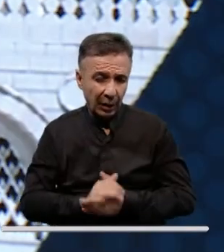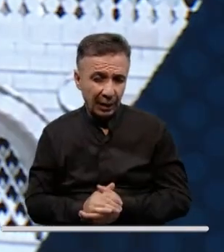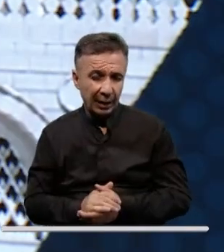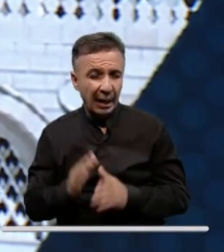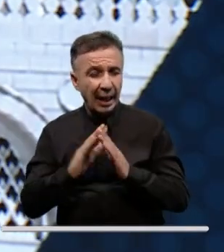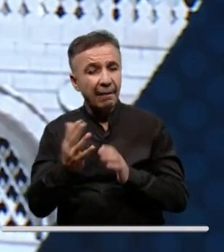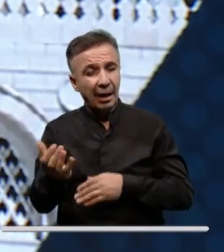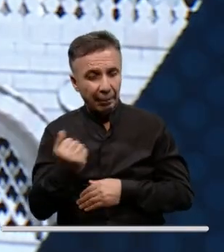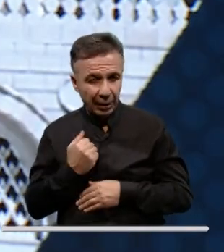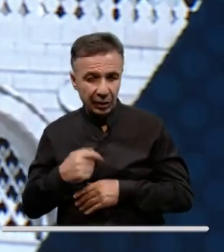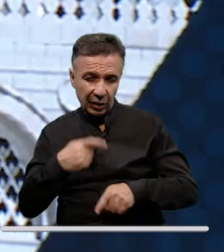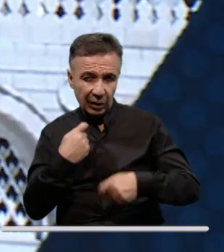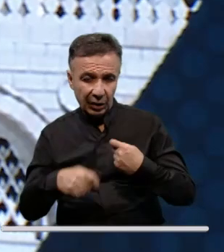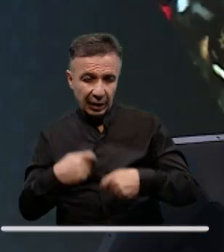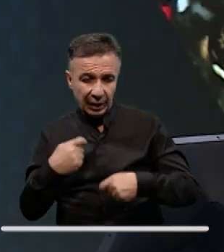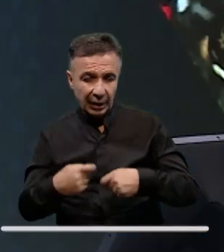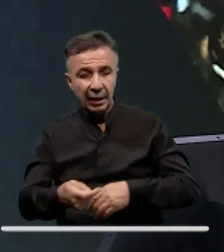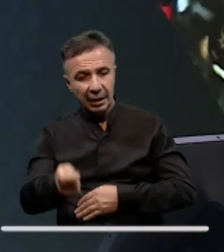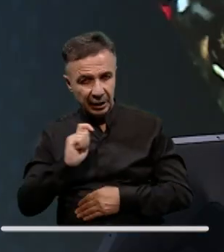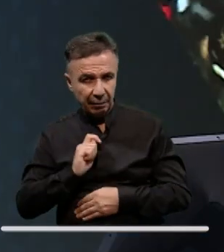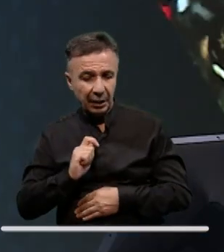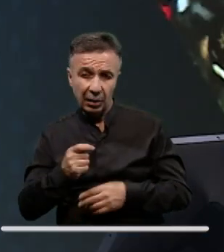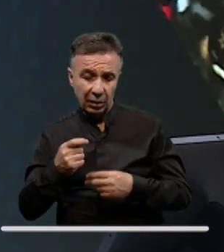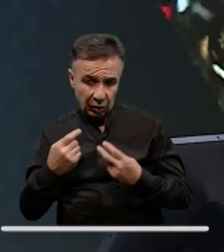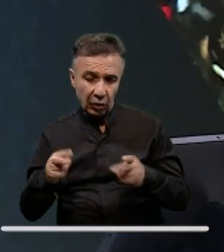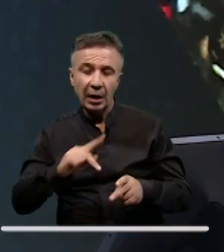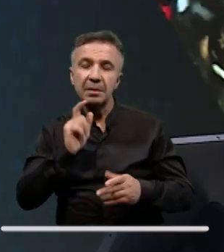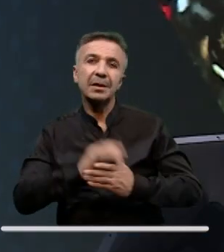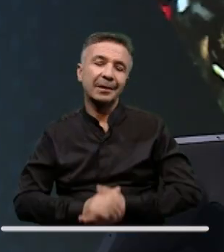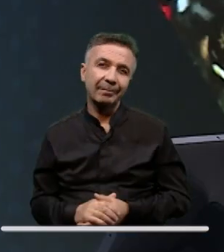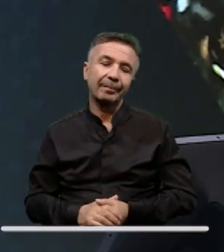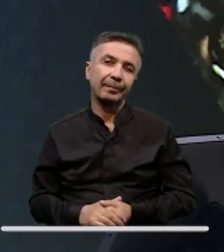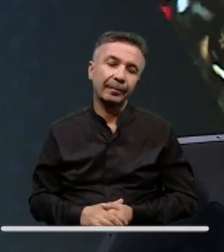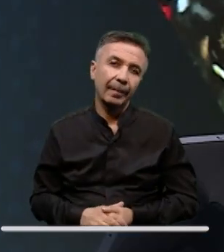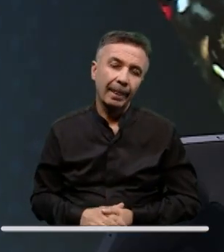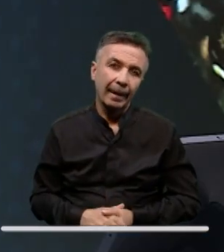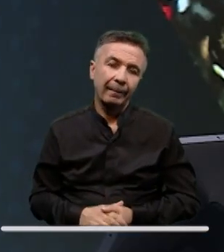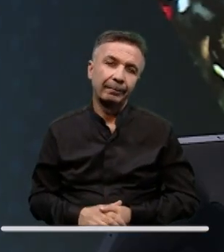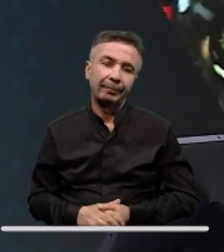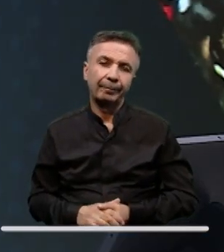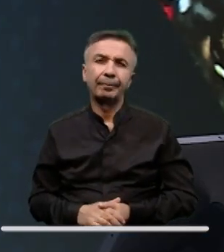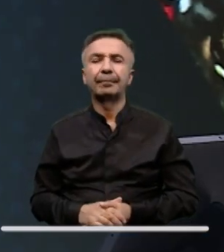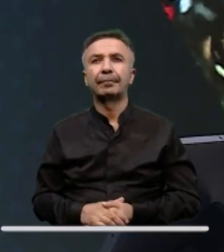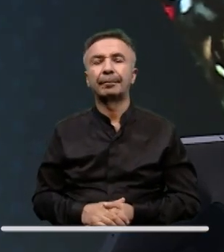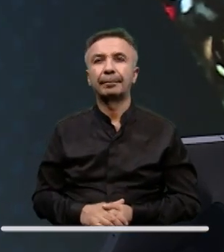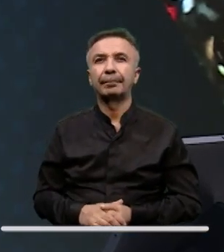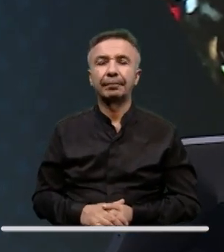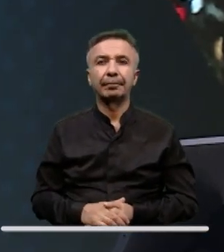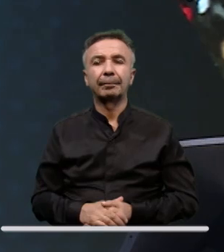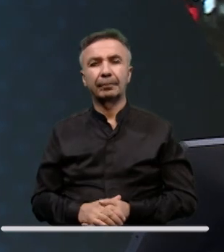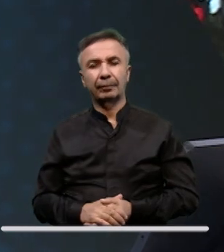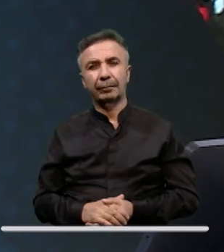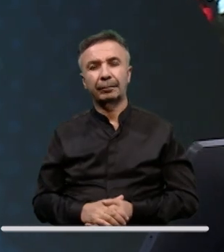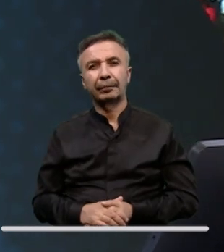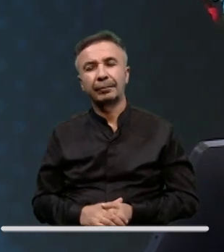kullanmak caiz midir Ben bunu sormak istemiştim hoc Peki teşekkür ederiz Allah'a emanet olun Eskişehir'e de selam ediyoruz Hayırlı akşamlar hocam bu